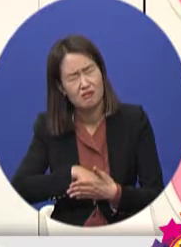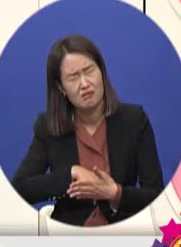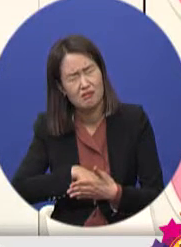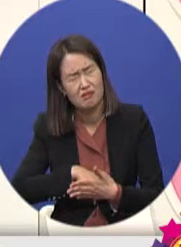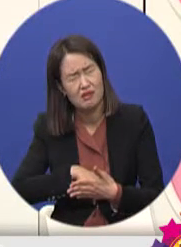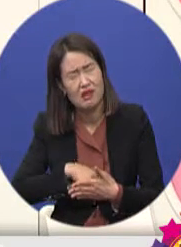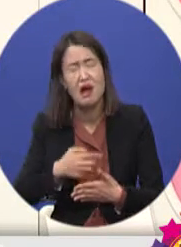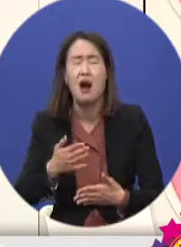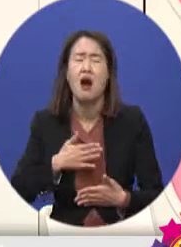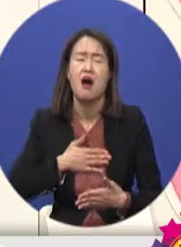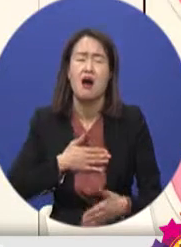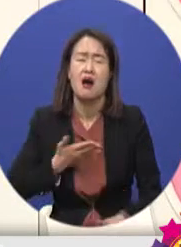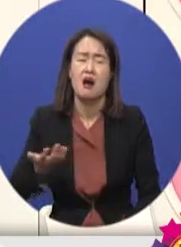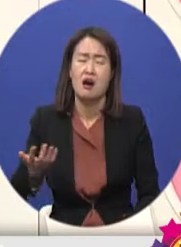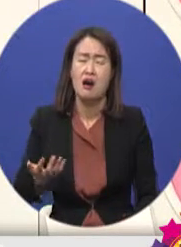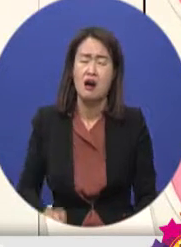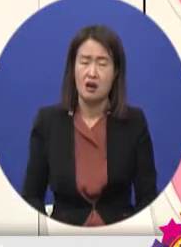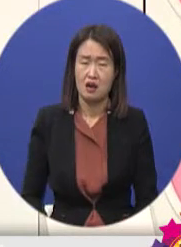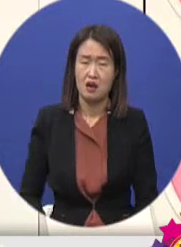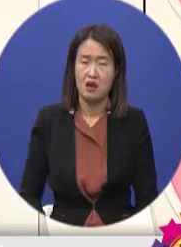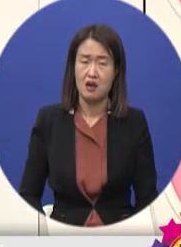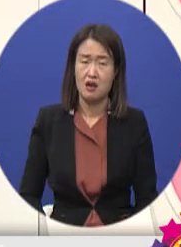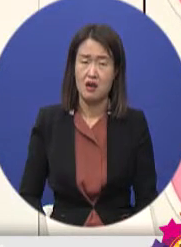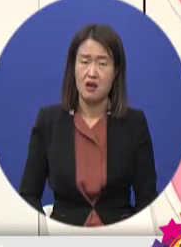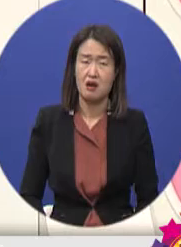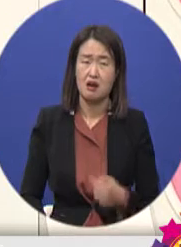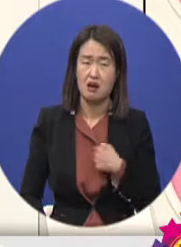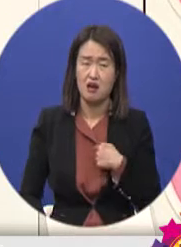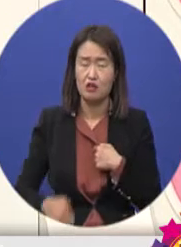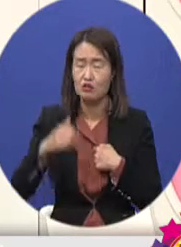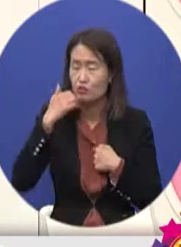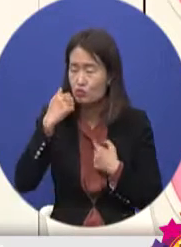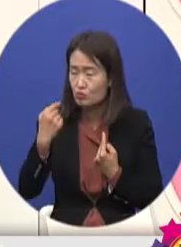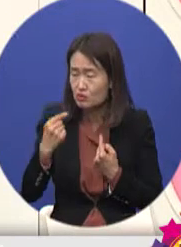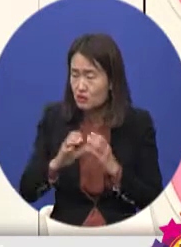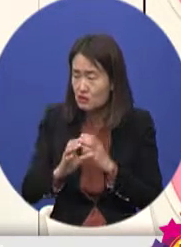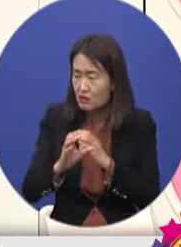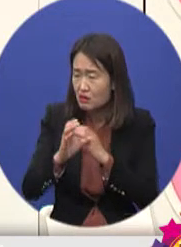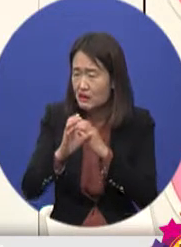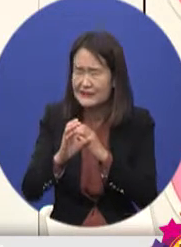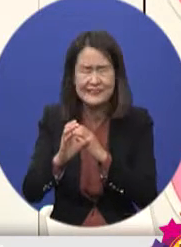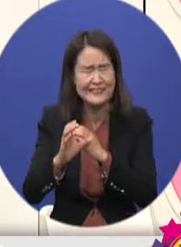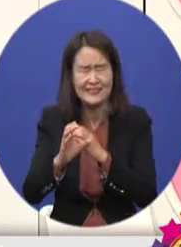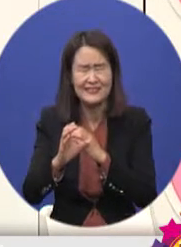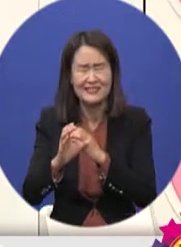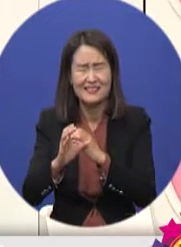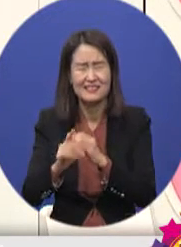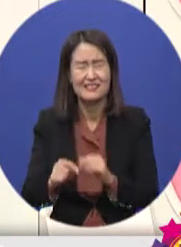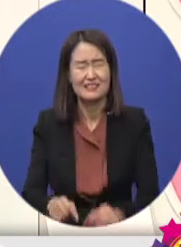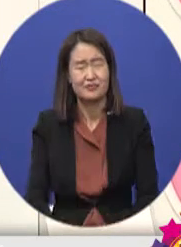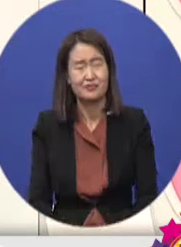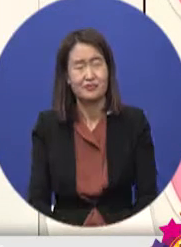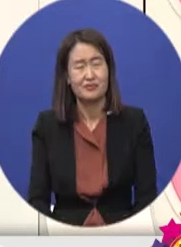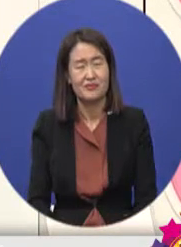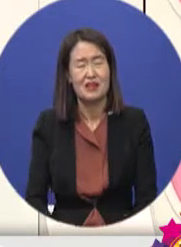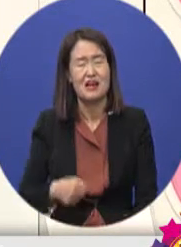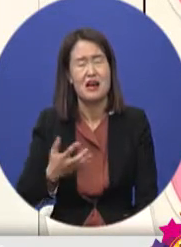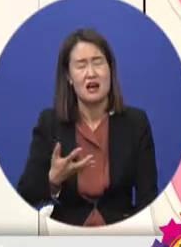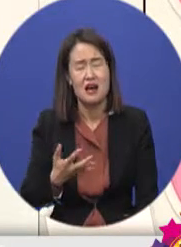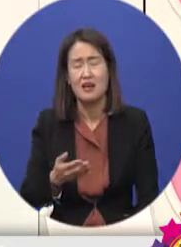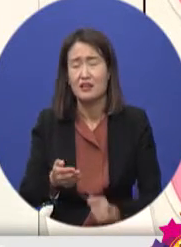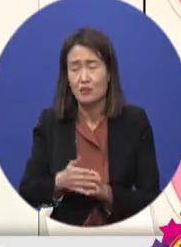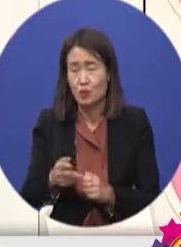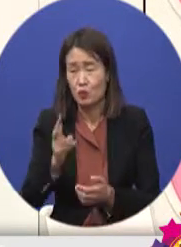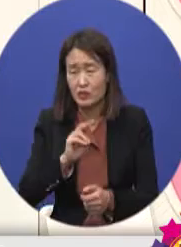마음이 아픈 그거를 남달이 가지고 있는 사람이기 때문에 이 노래를 못해도 이렇게 자꾸 하고 싶어요.